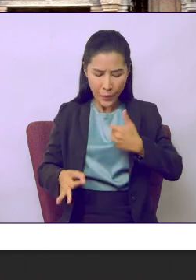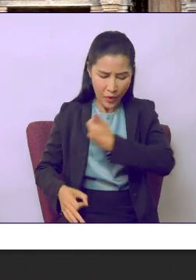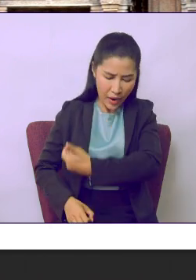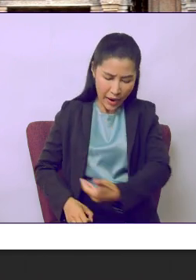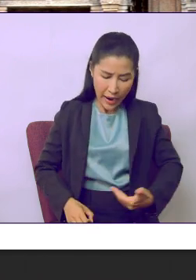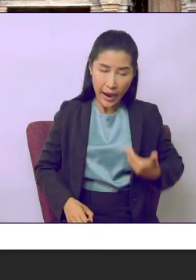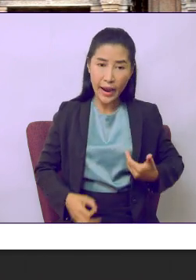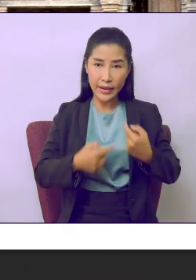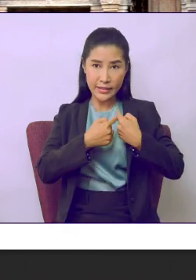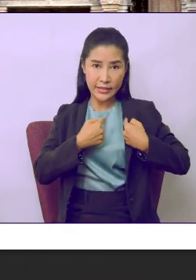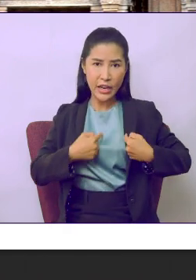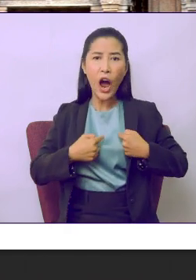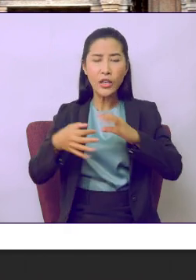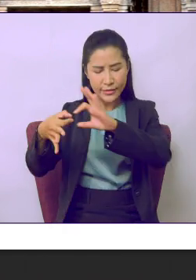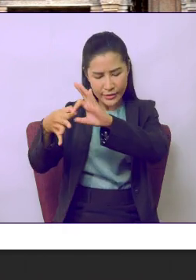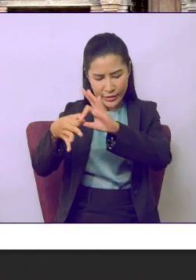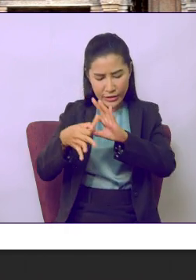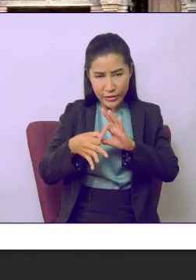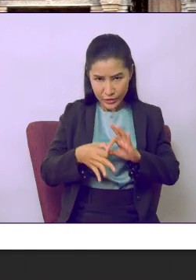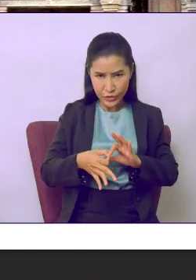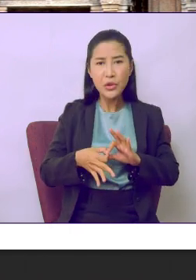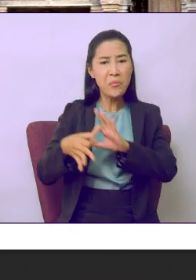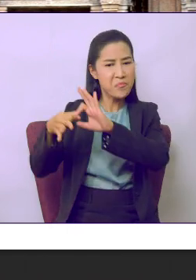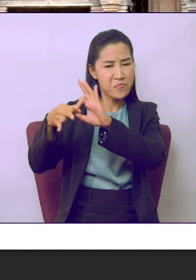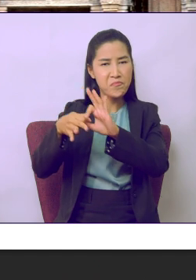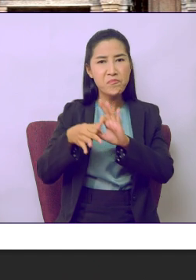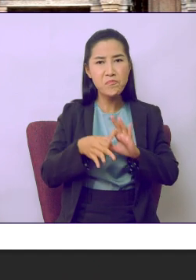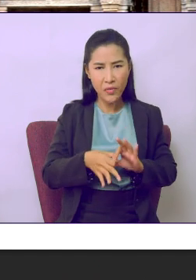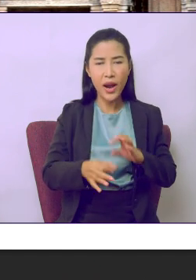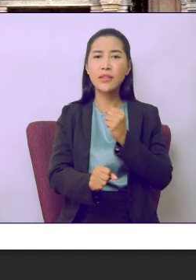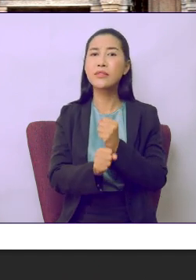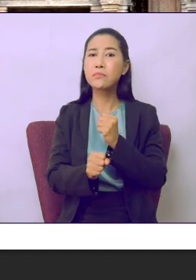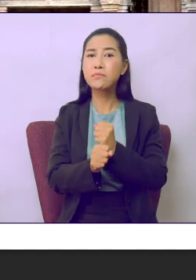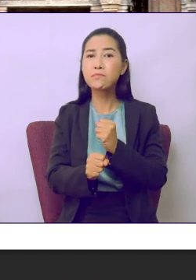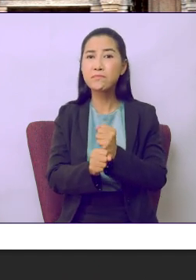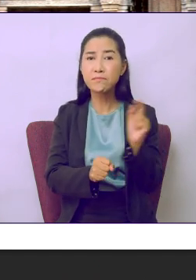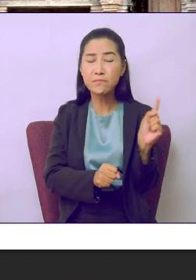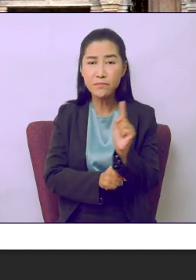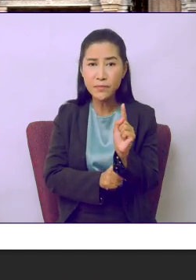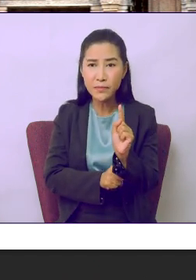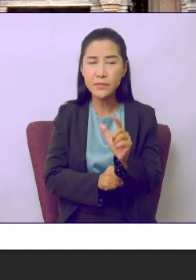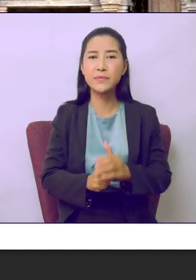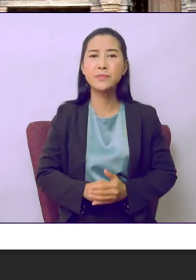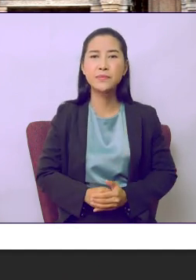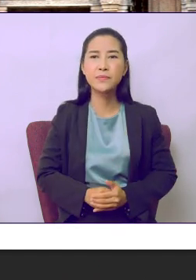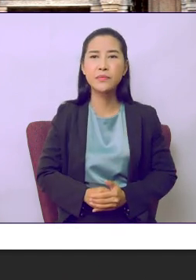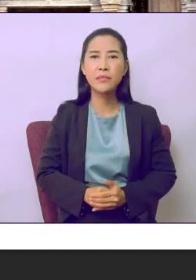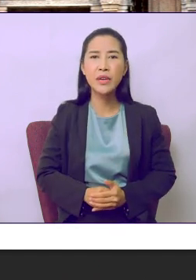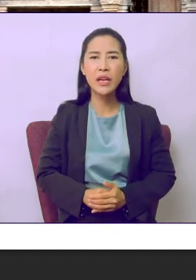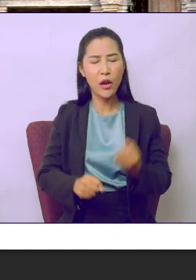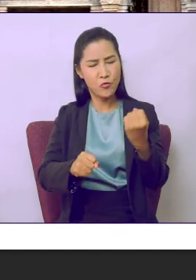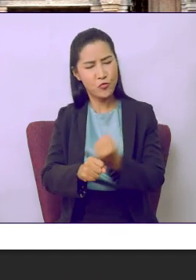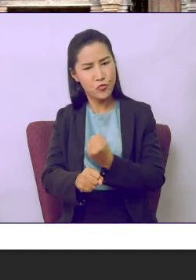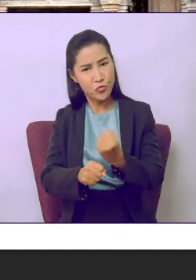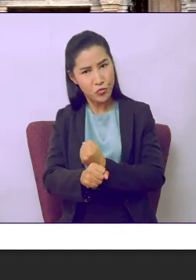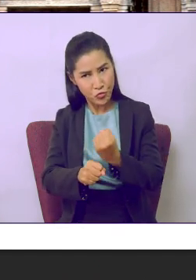จิตใจของเราเนี่ยนะครับให้เป็นหนึ่งเดียวกันนะครับโดยการทำงานของเขาเนี่ยนะครับก็จะต้องนะครับมีการฝึกท่า